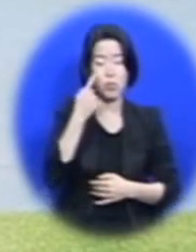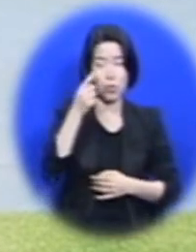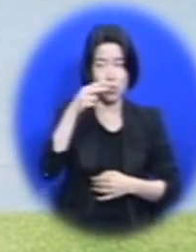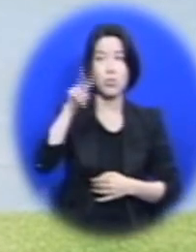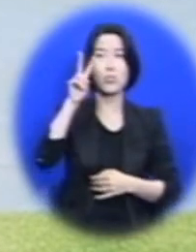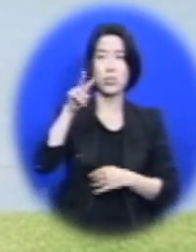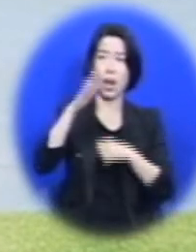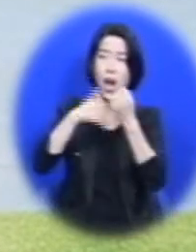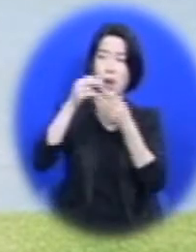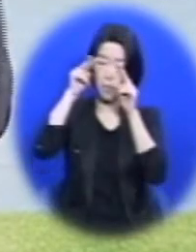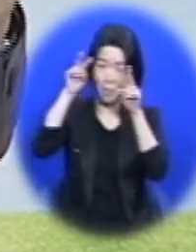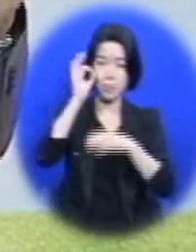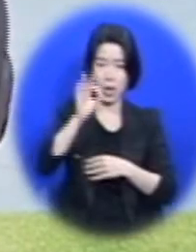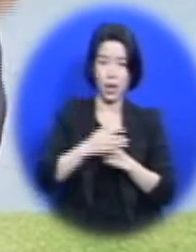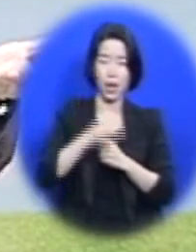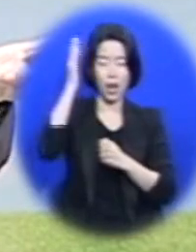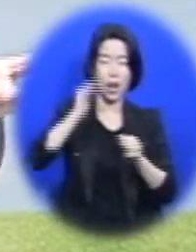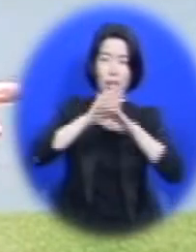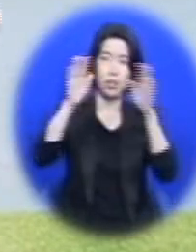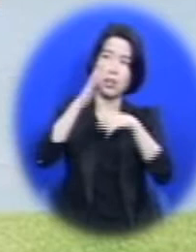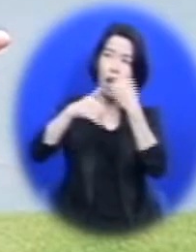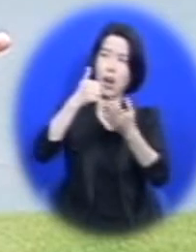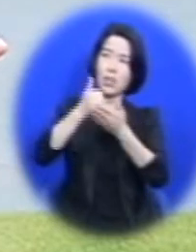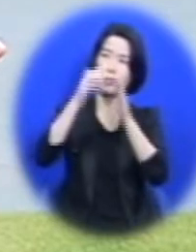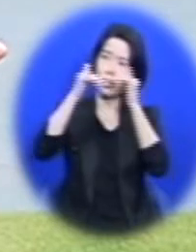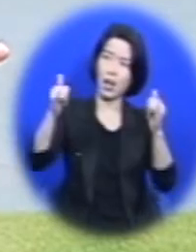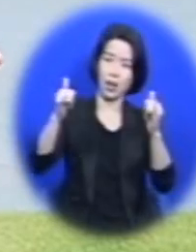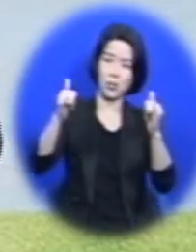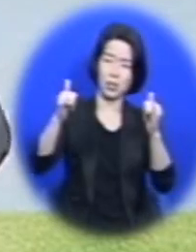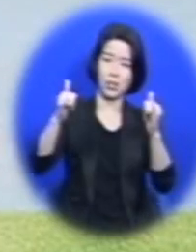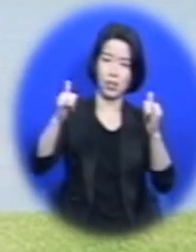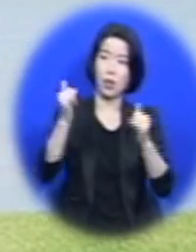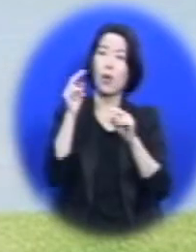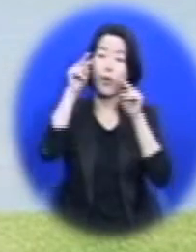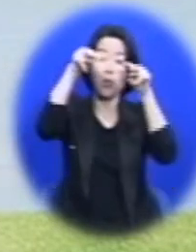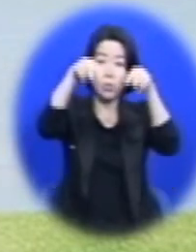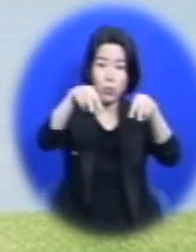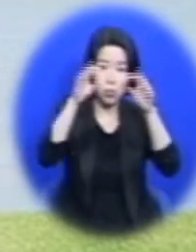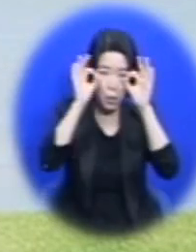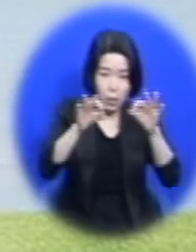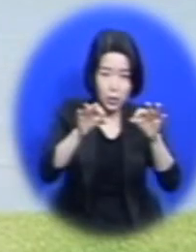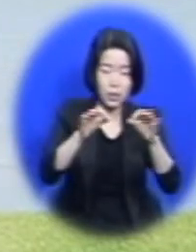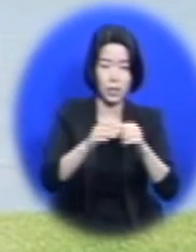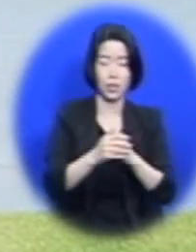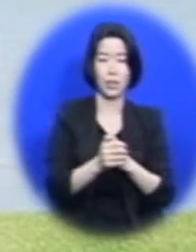하나님을 바라보시기 바랍니다. 하늘에서 하나님께서 사람을 굽어보신다는